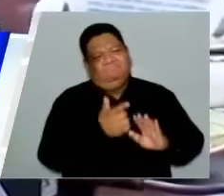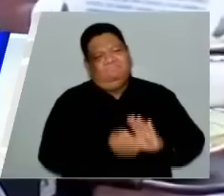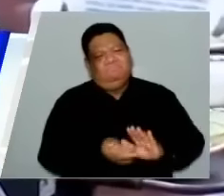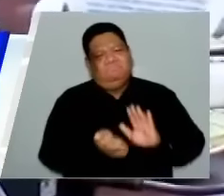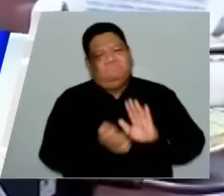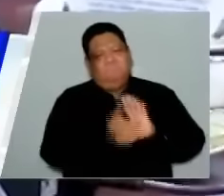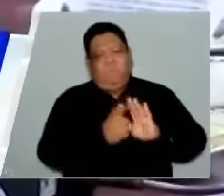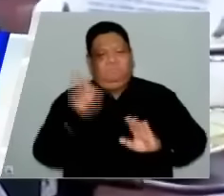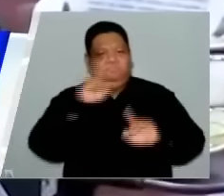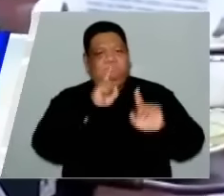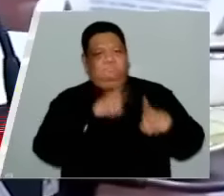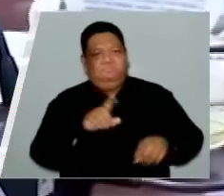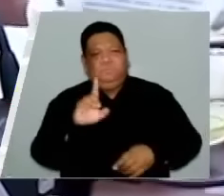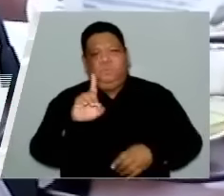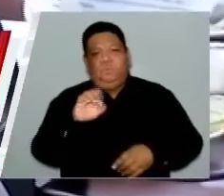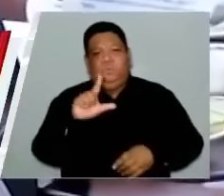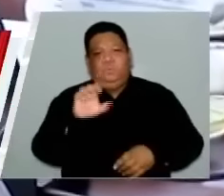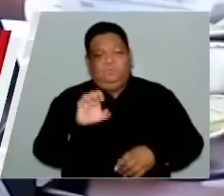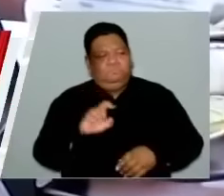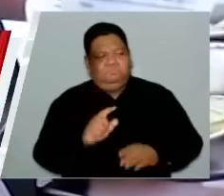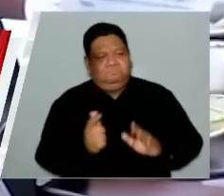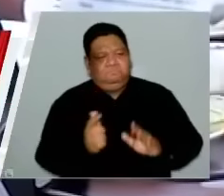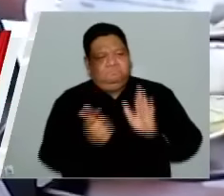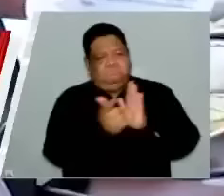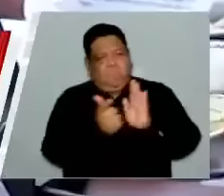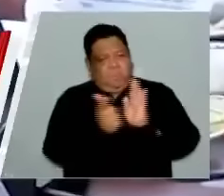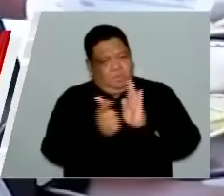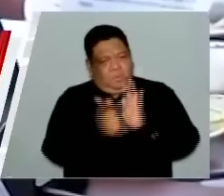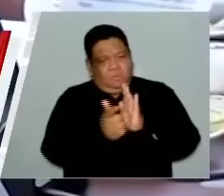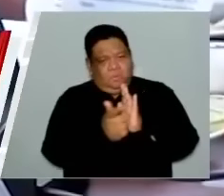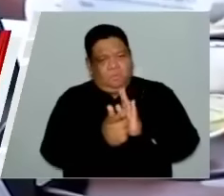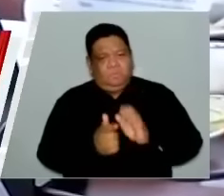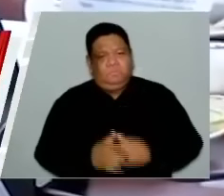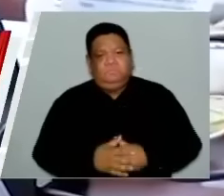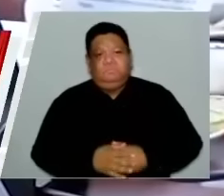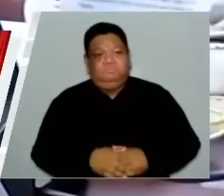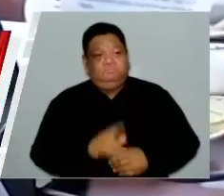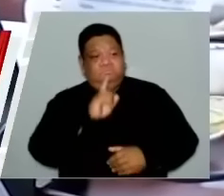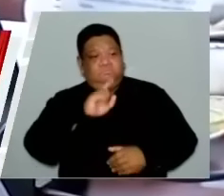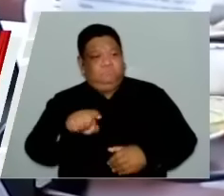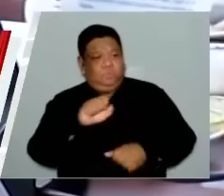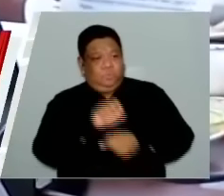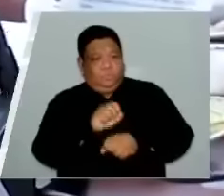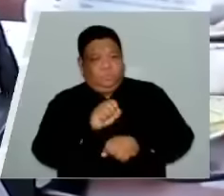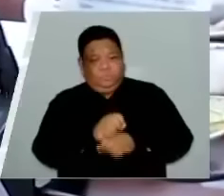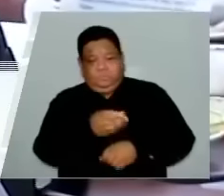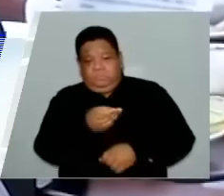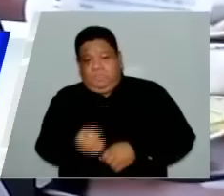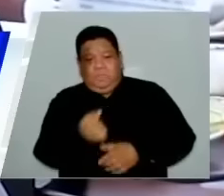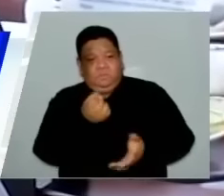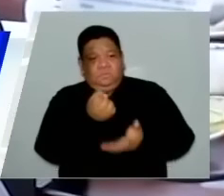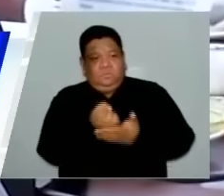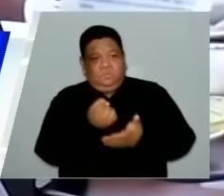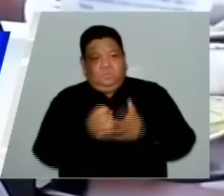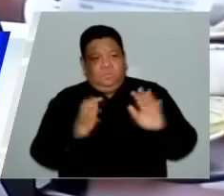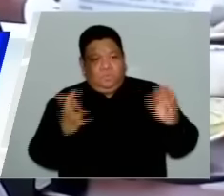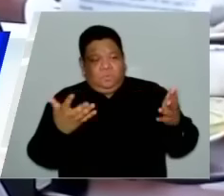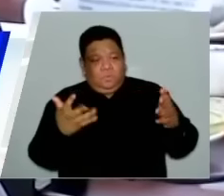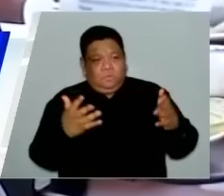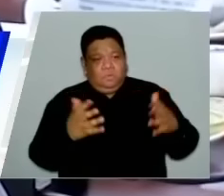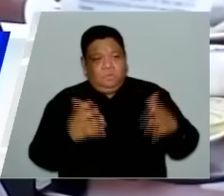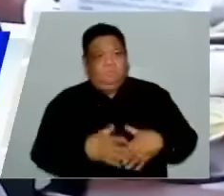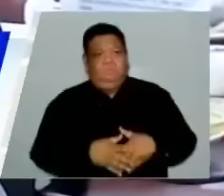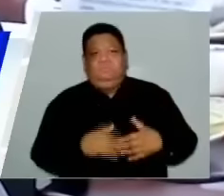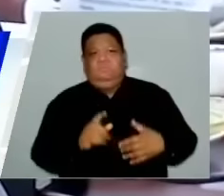Bawal ang papagtrabahuin mo ang isang tao at hindi mo bigyan ng sahod at mga benepisyo